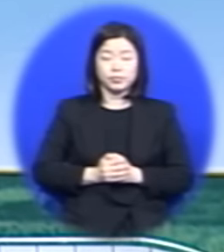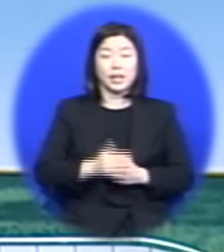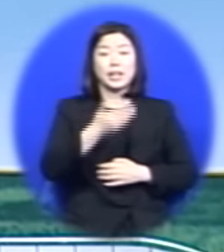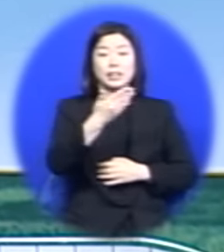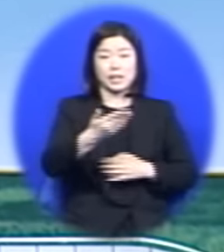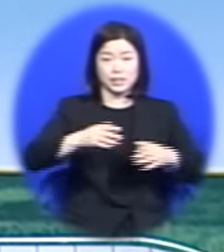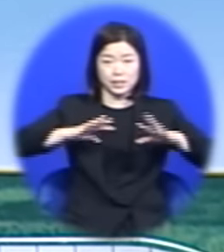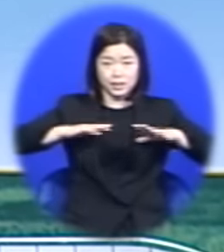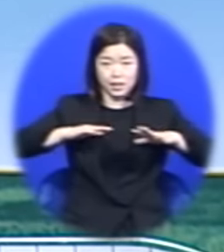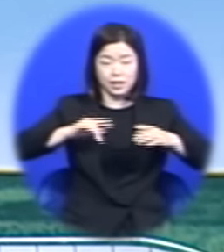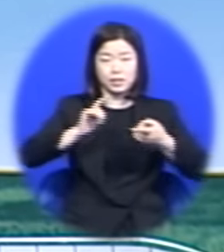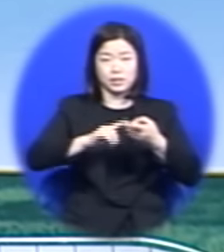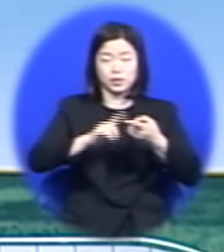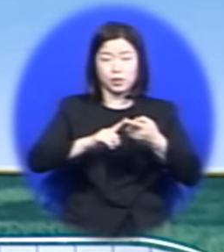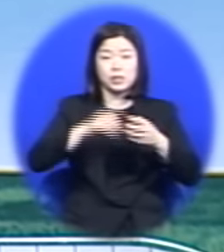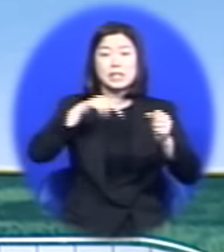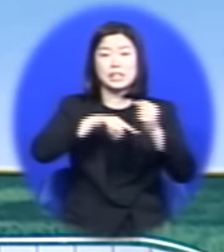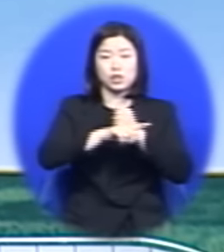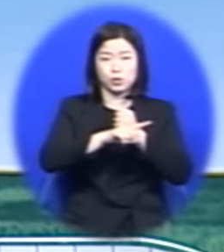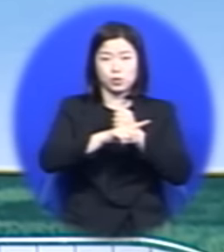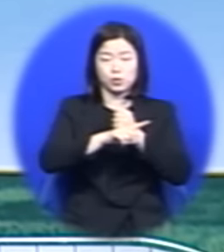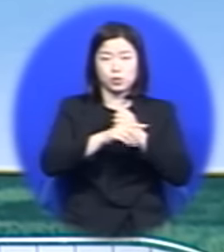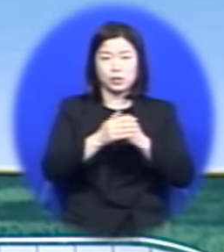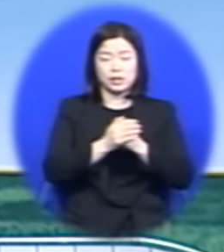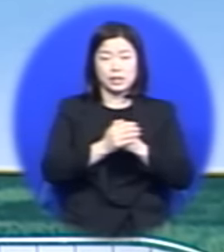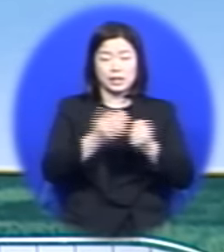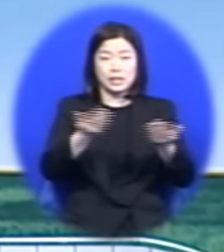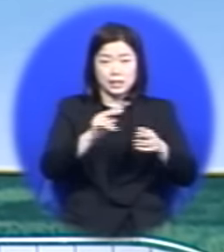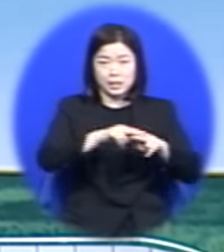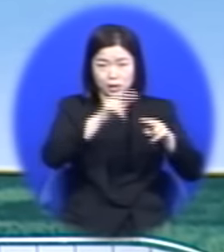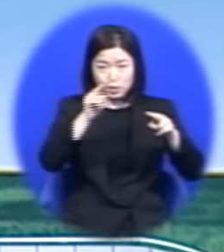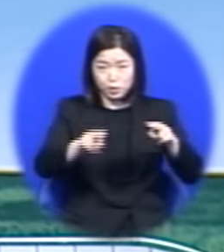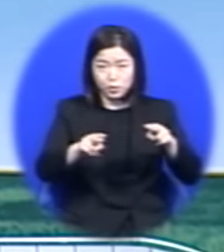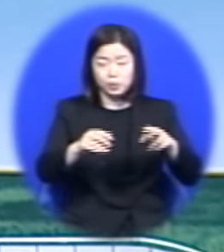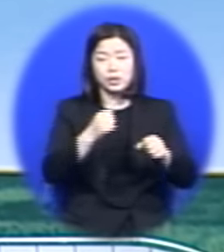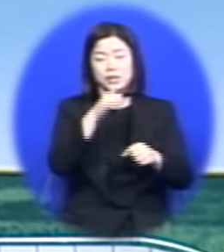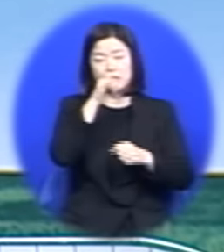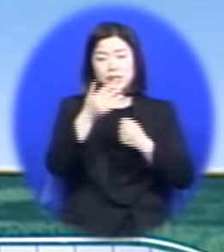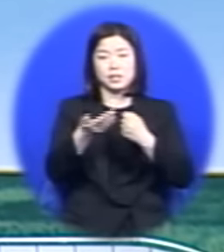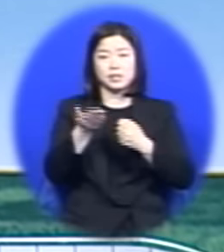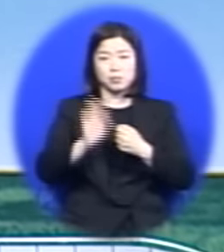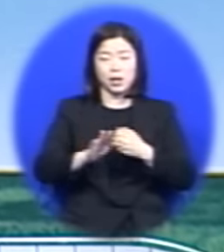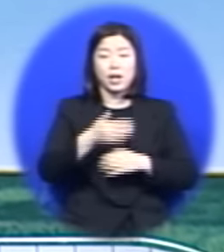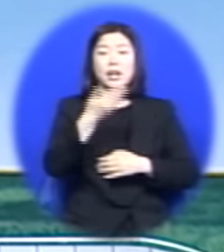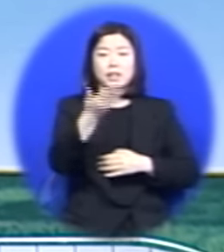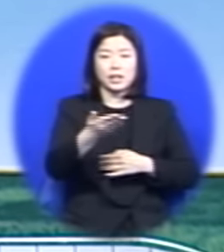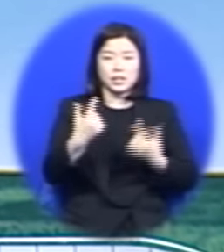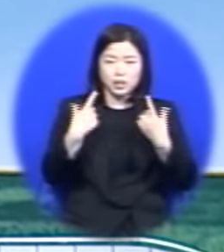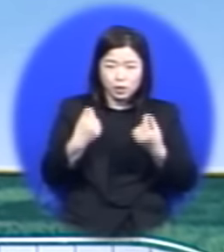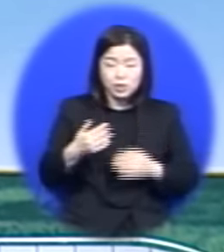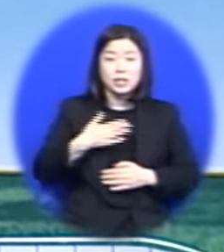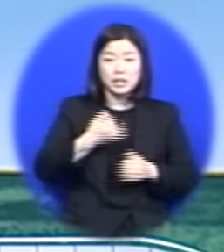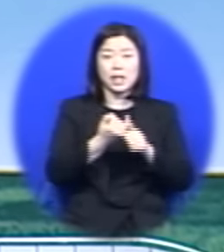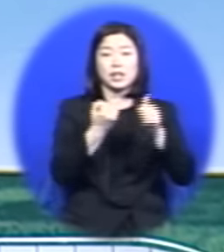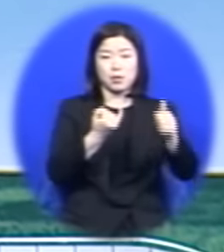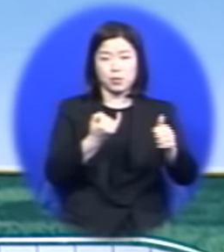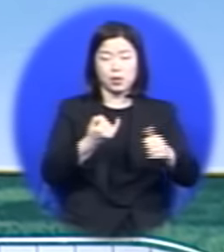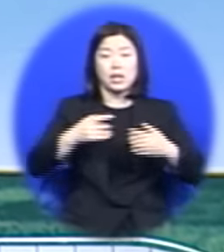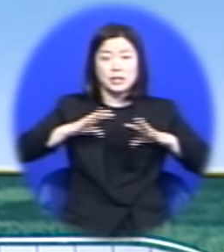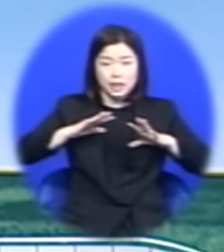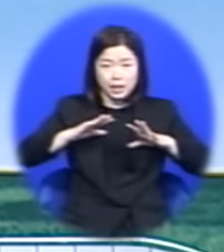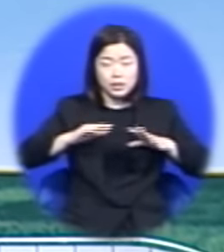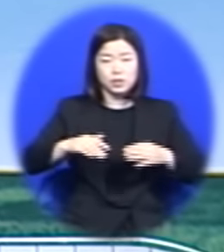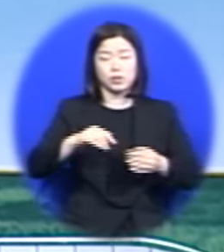당신이 자랑스러운 이유. 실직을 했지만 여전히 당신은 내 남편이고 당신이 자랑스러운